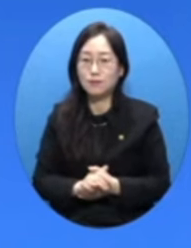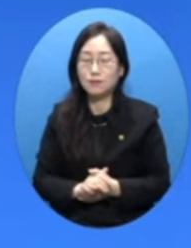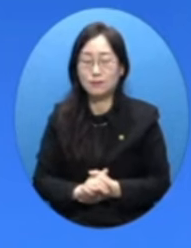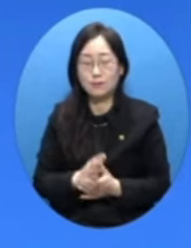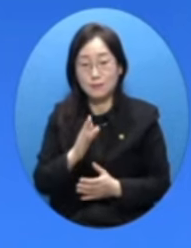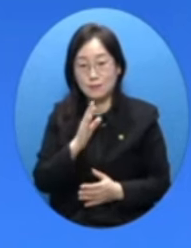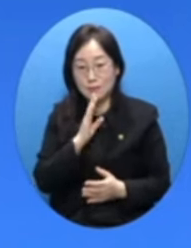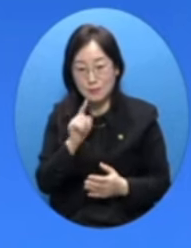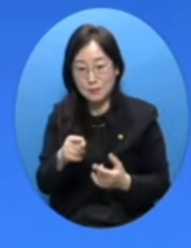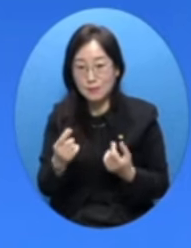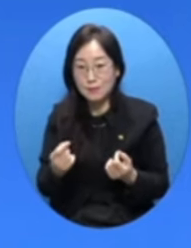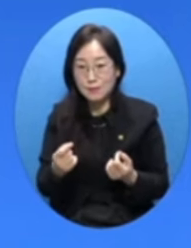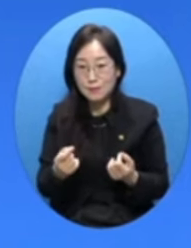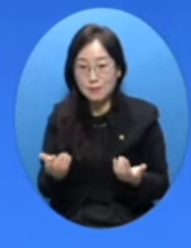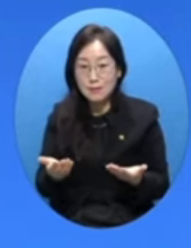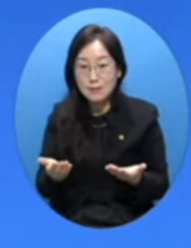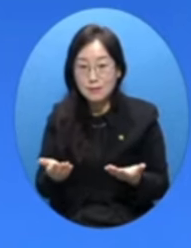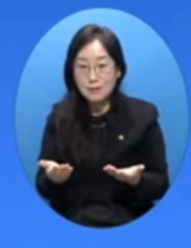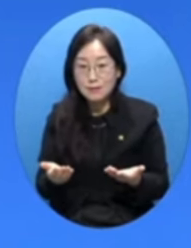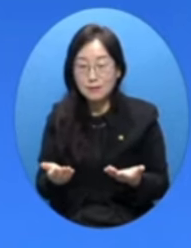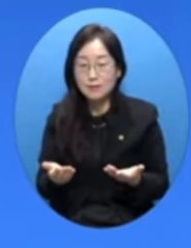이런 일이 정말